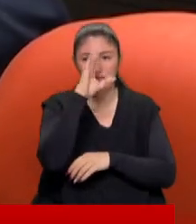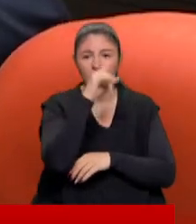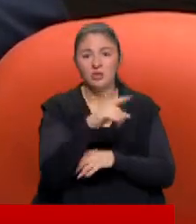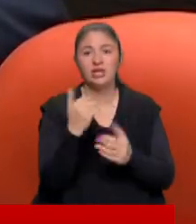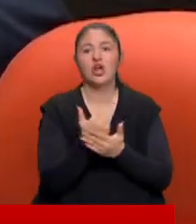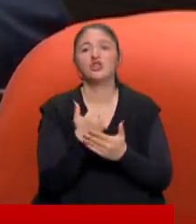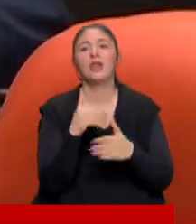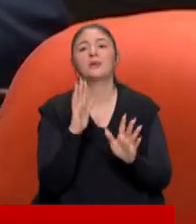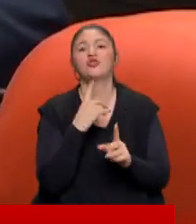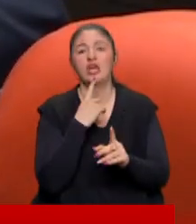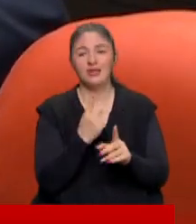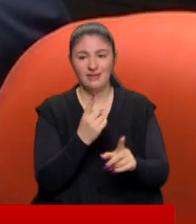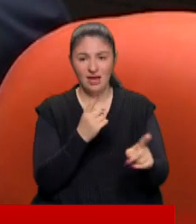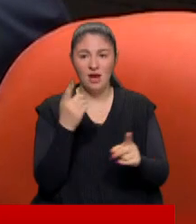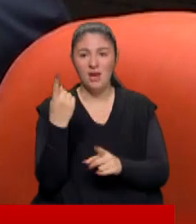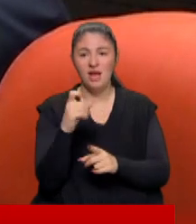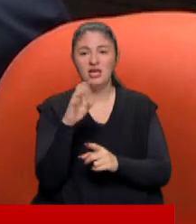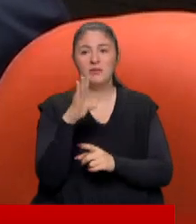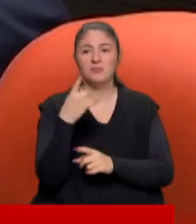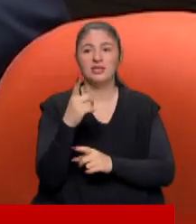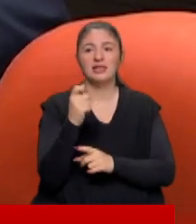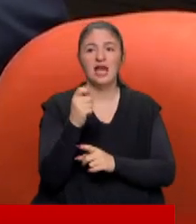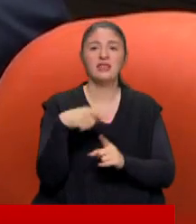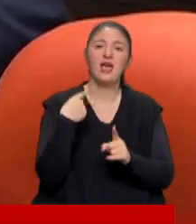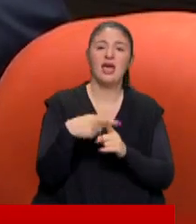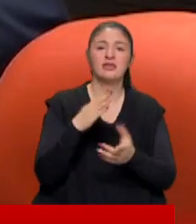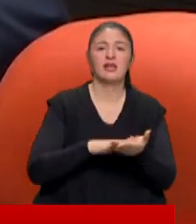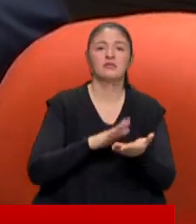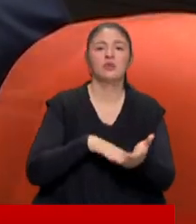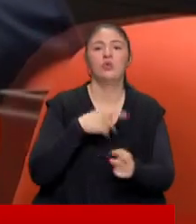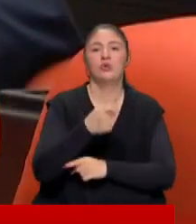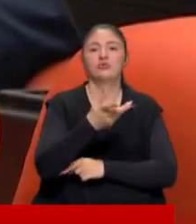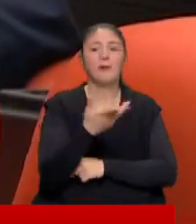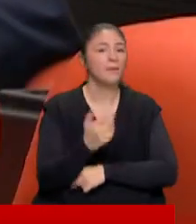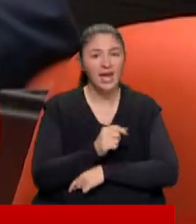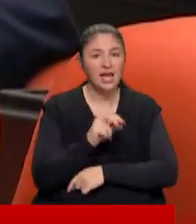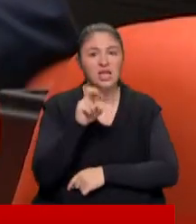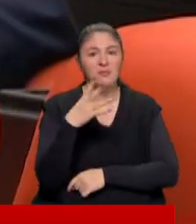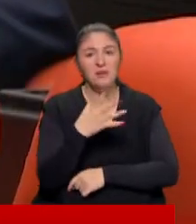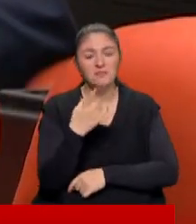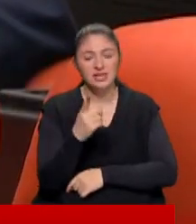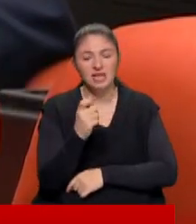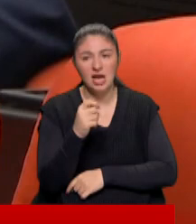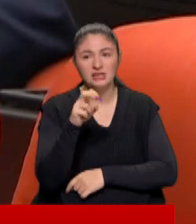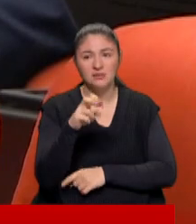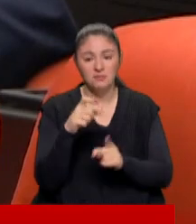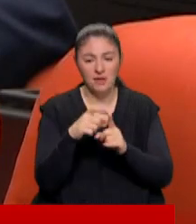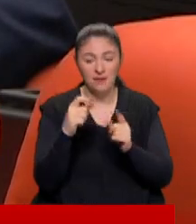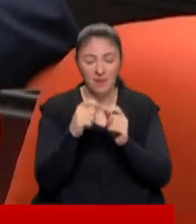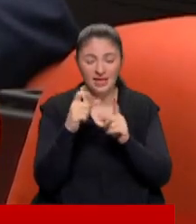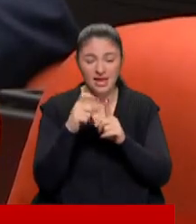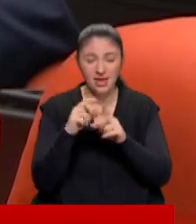İstanbul'da geçinemeyeceği için ayda 45 bin TL'de ilave tazminat ödüyorsunuz. Peki 85 bin liraya BDDK